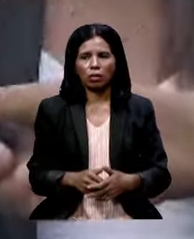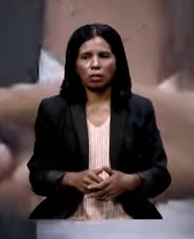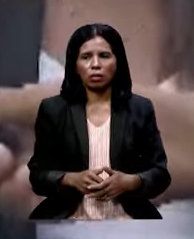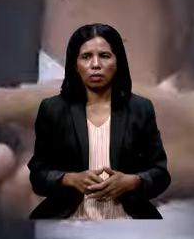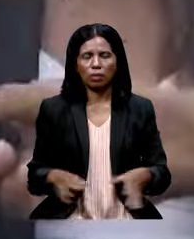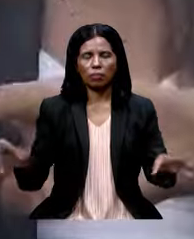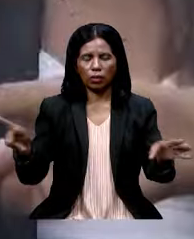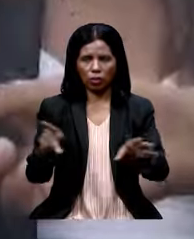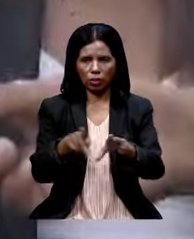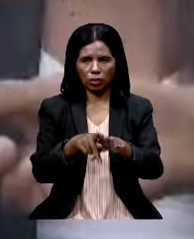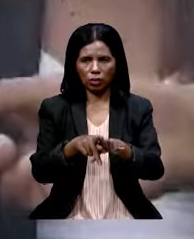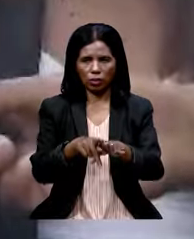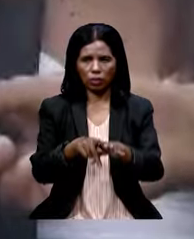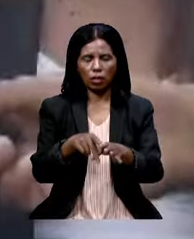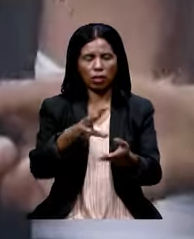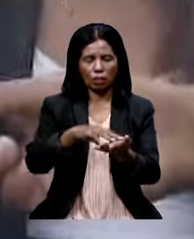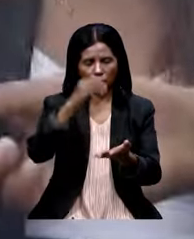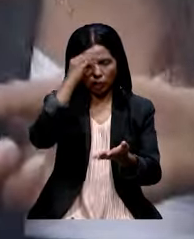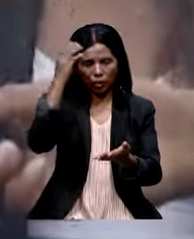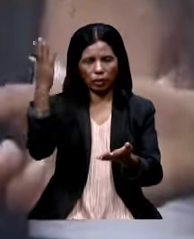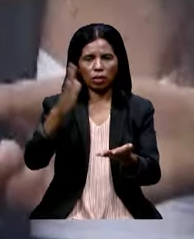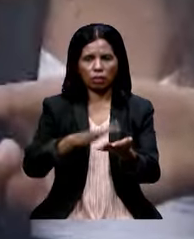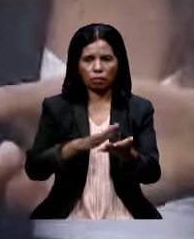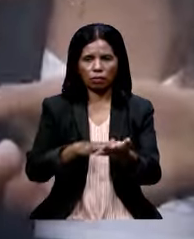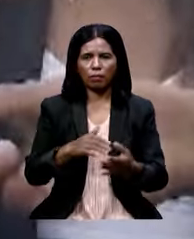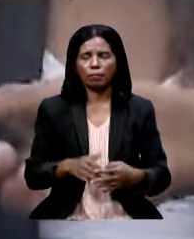participa proses insinu perendi ya salah.